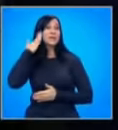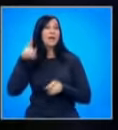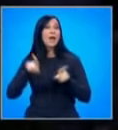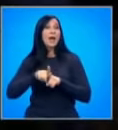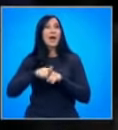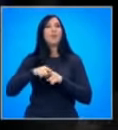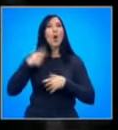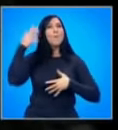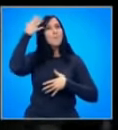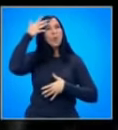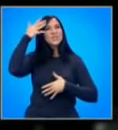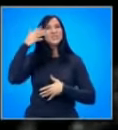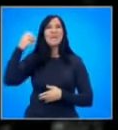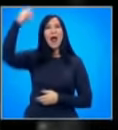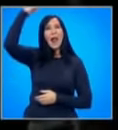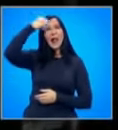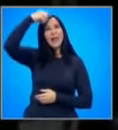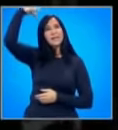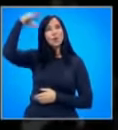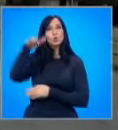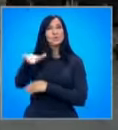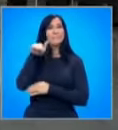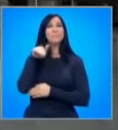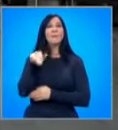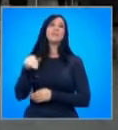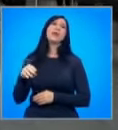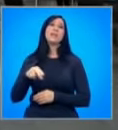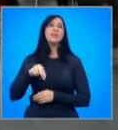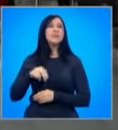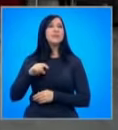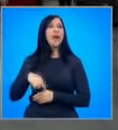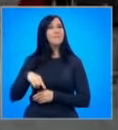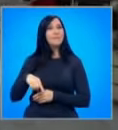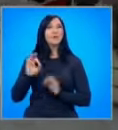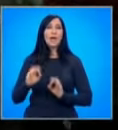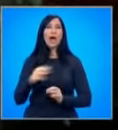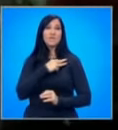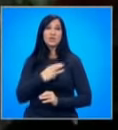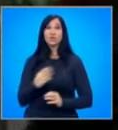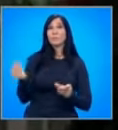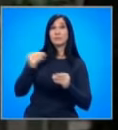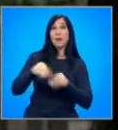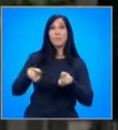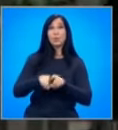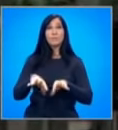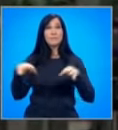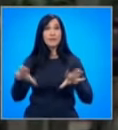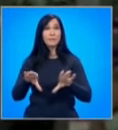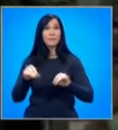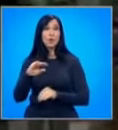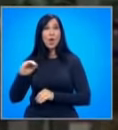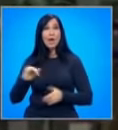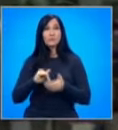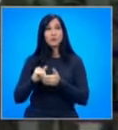като Ботсвана, Лесото, Зимбабве и Намибия. Така Вашингтон се присъединява към подобни мерки, предприети от Евросъюза, Великобритания и